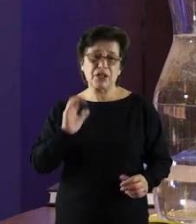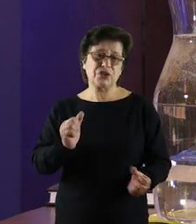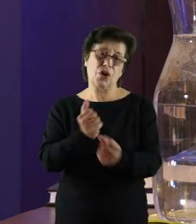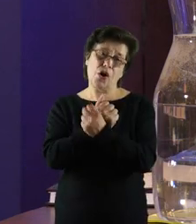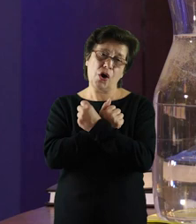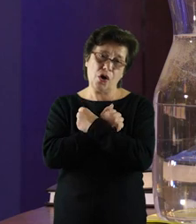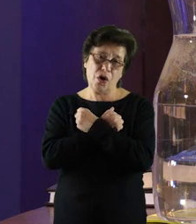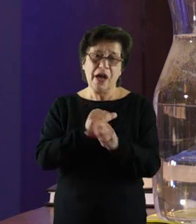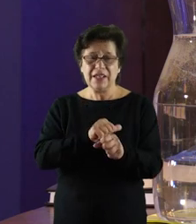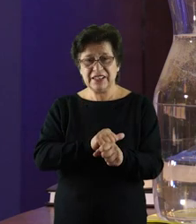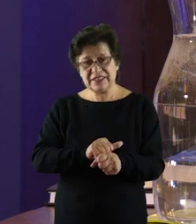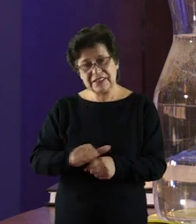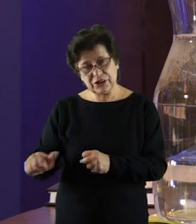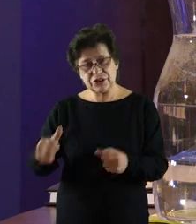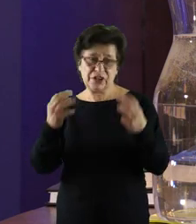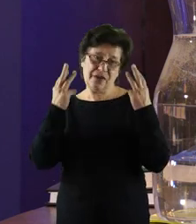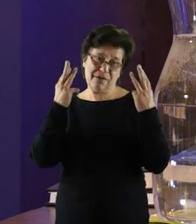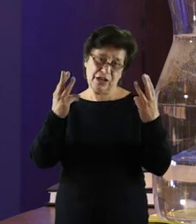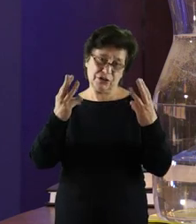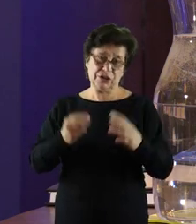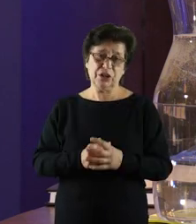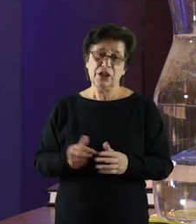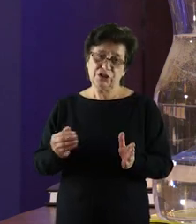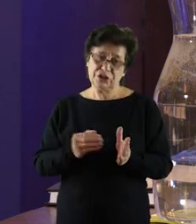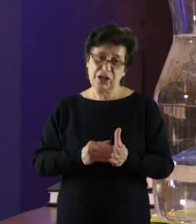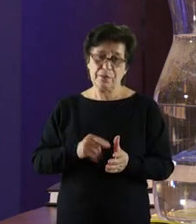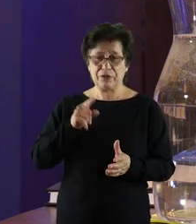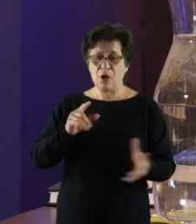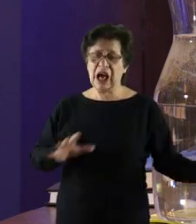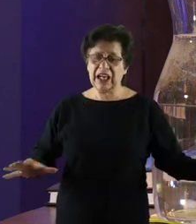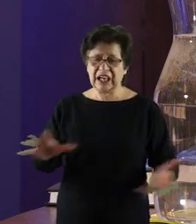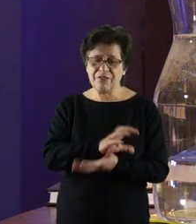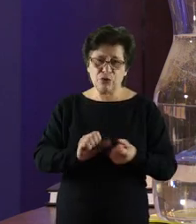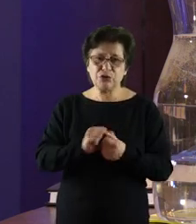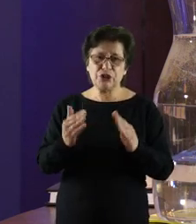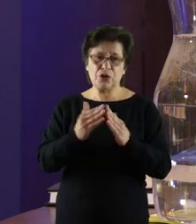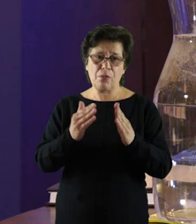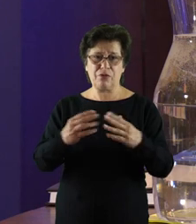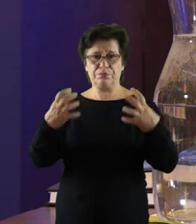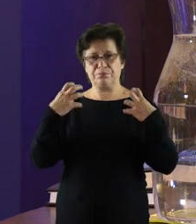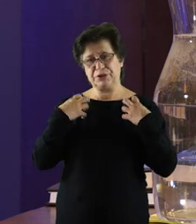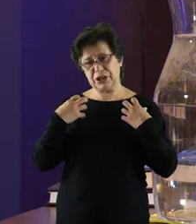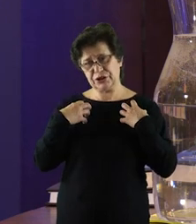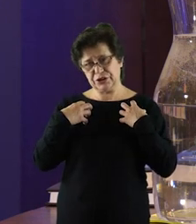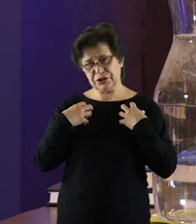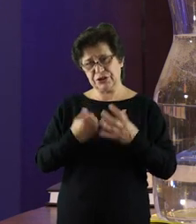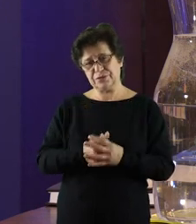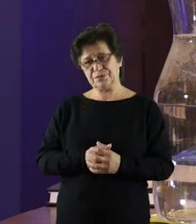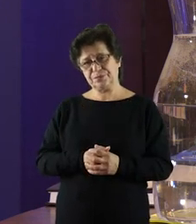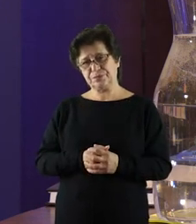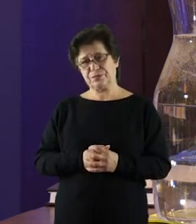takie rewolucje domowe też potraficie przeżyć z uśmiechem, a jeśli nawet nie, to przynajmniej